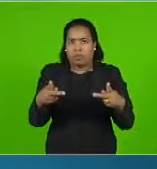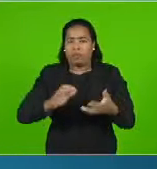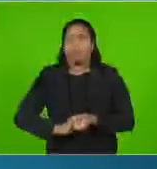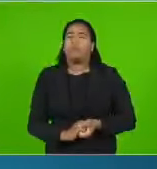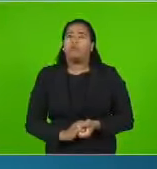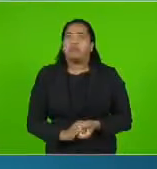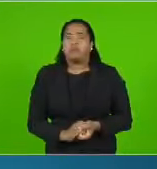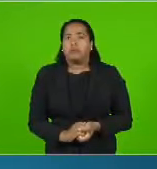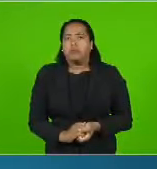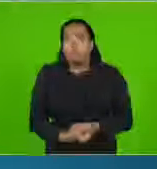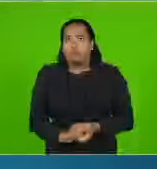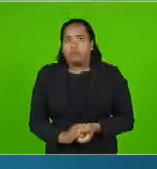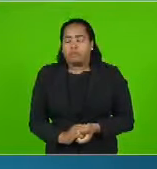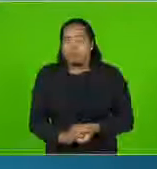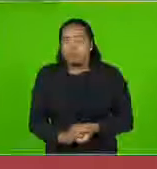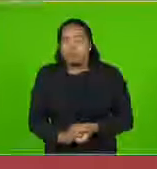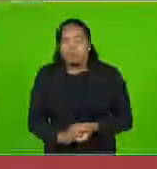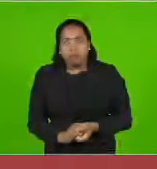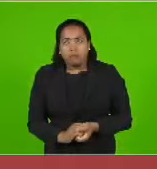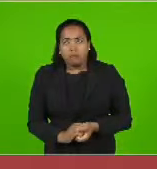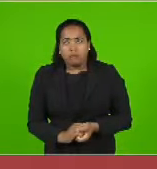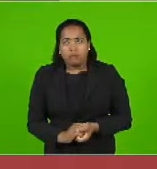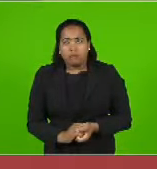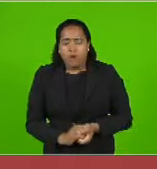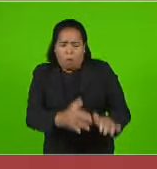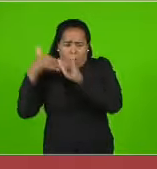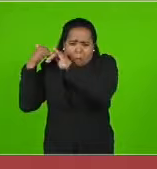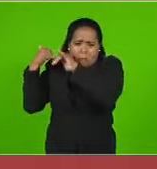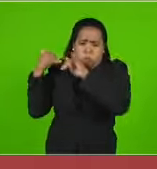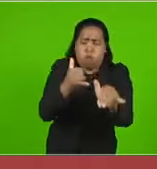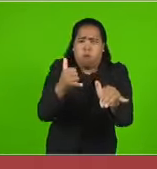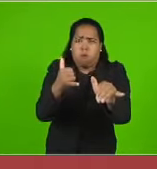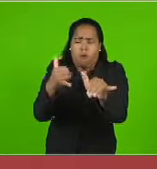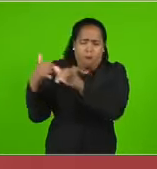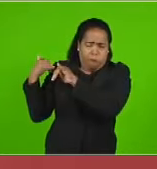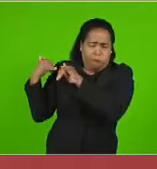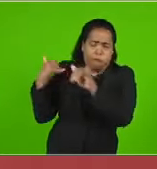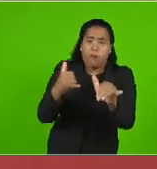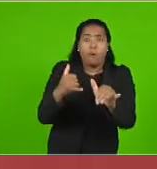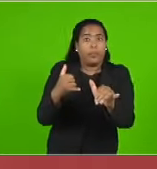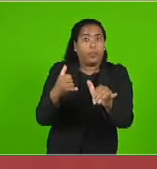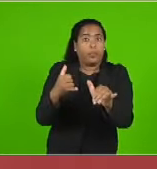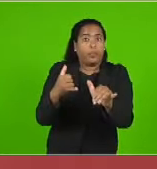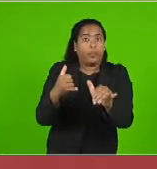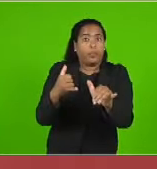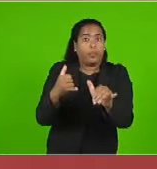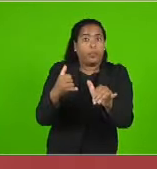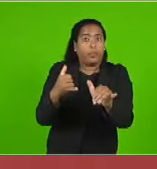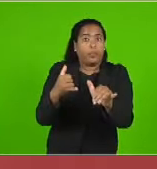То, что Иисус упоминает, он говорит, что